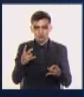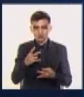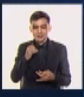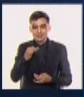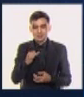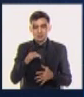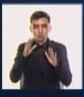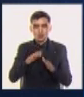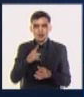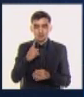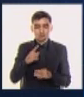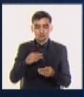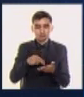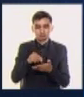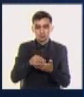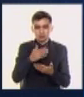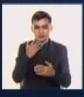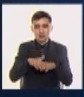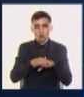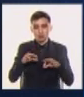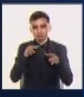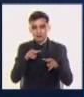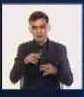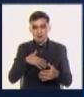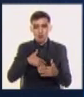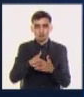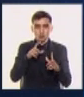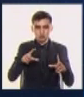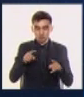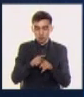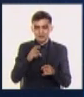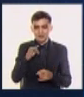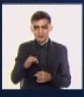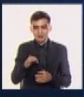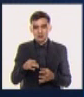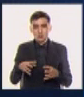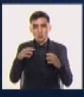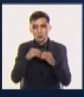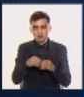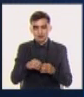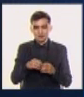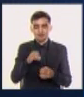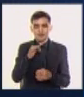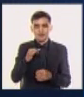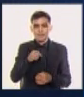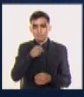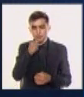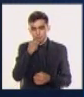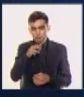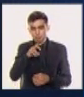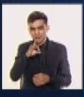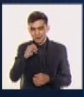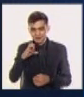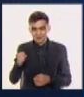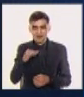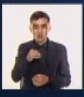только какие-то выдвиженцы числа народного контроля активистов но также еще рок общественность прессы журналисты проводили журналистское